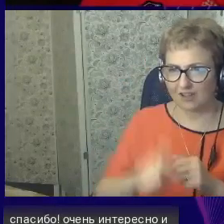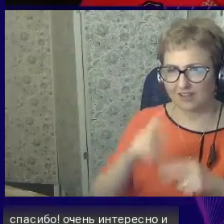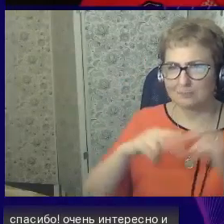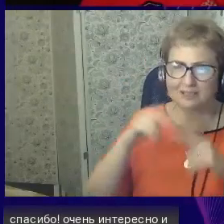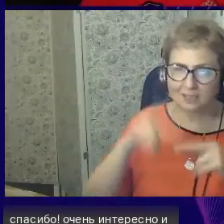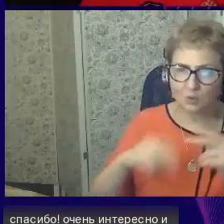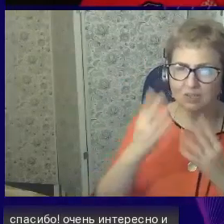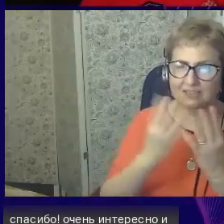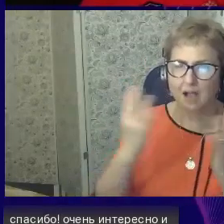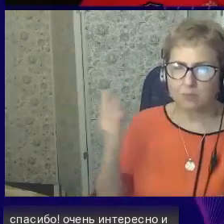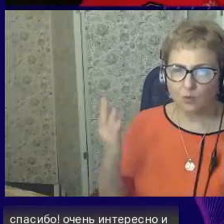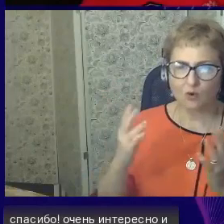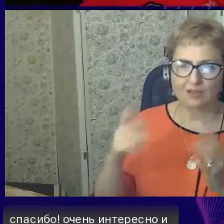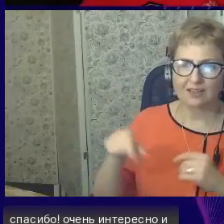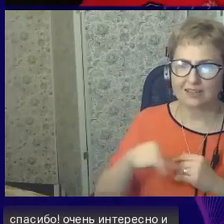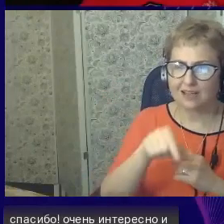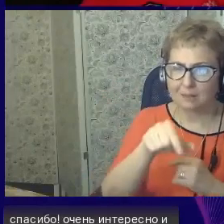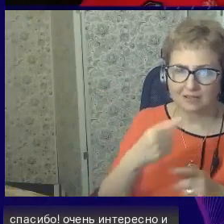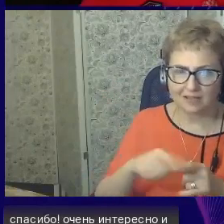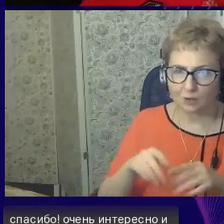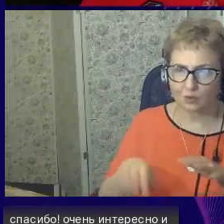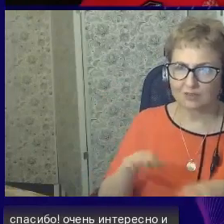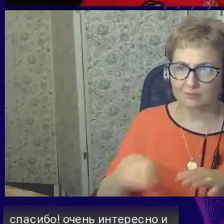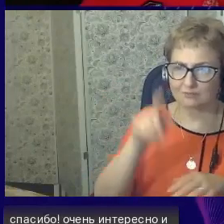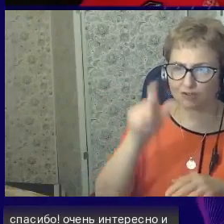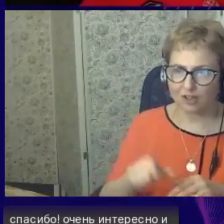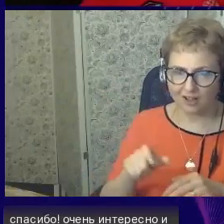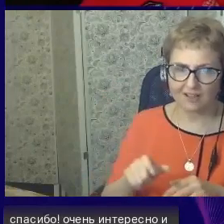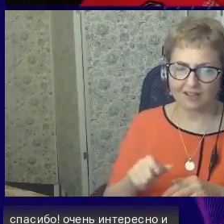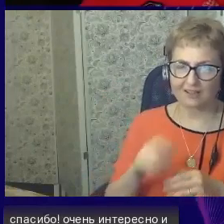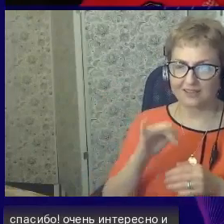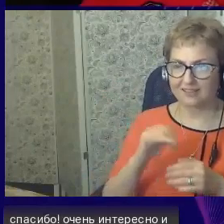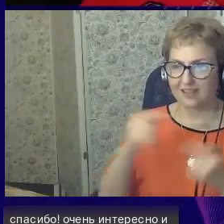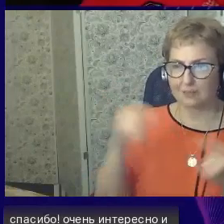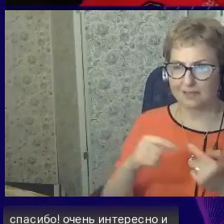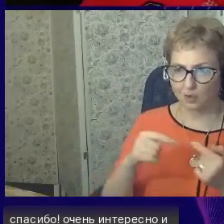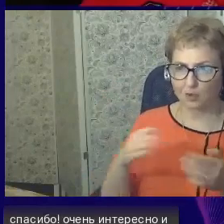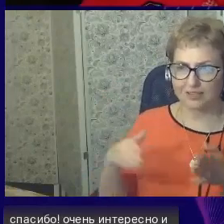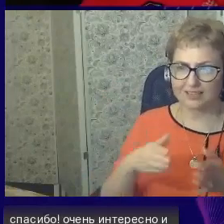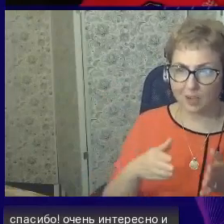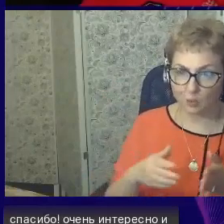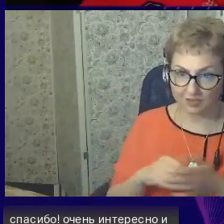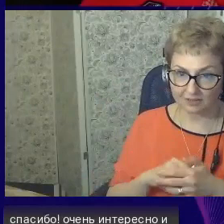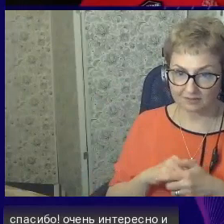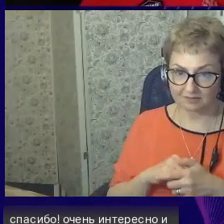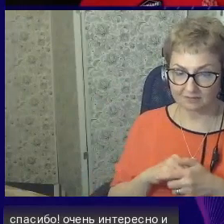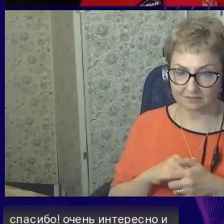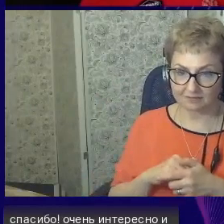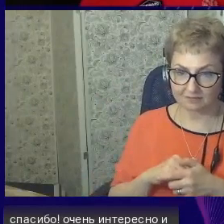постройки, заборы, тропинки, которые натаптывает человек, и определенные дороги.